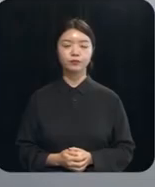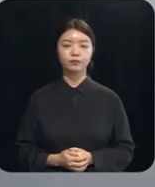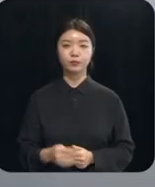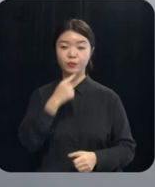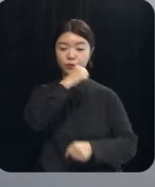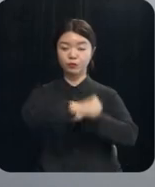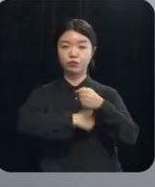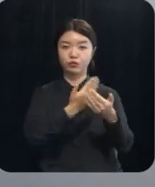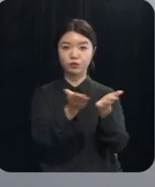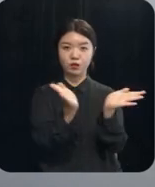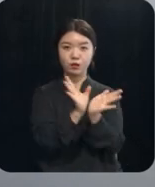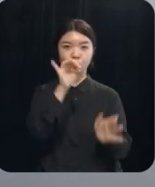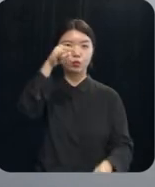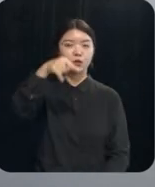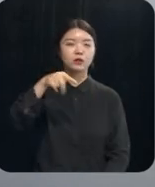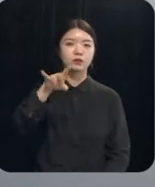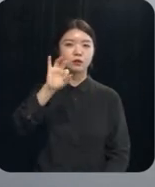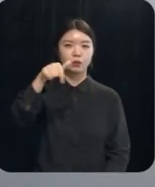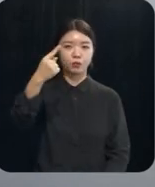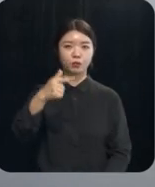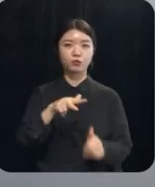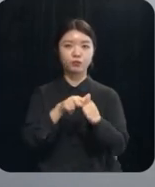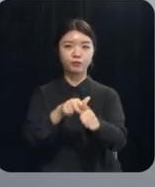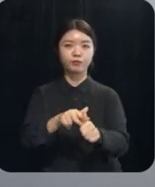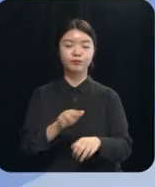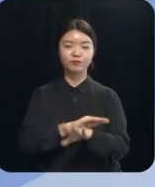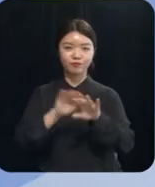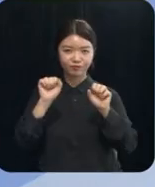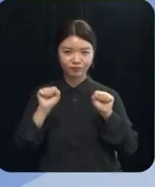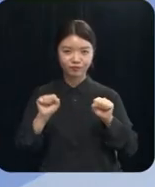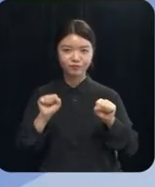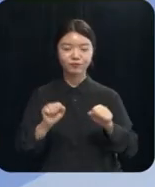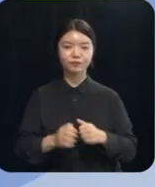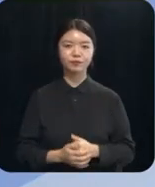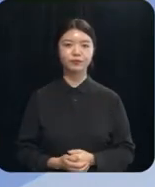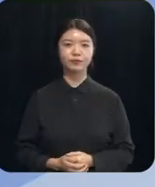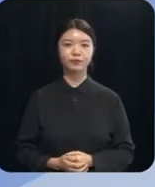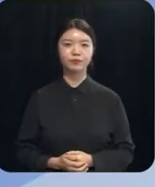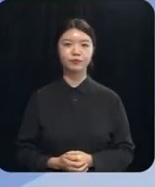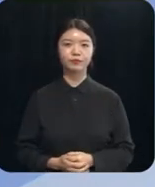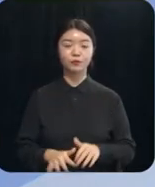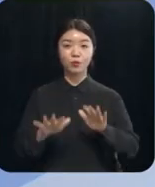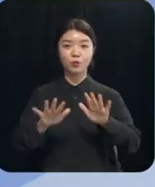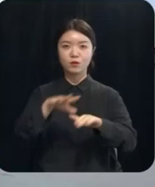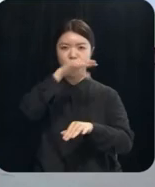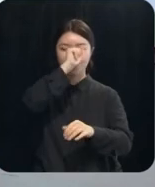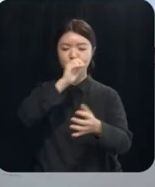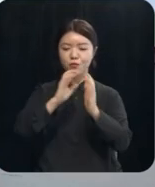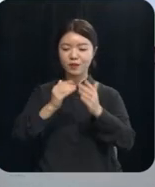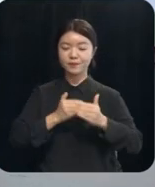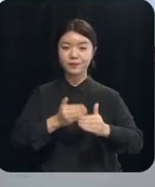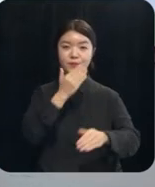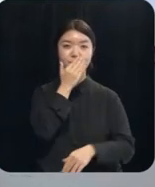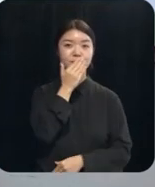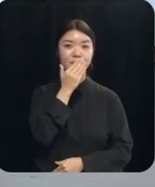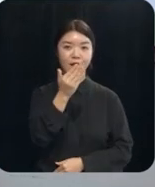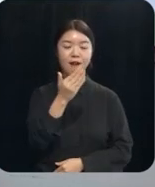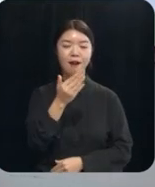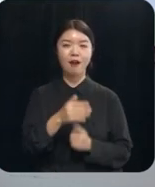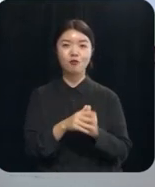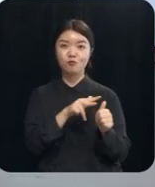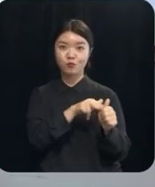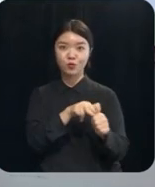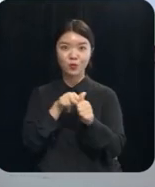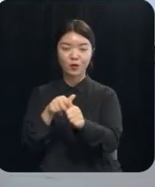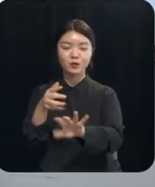다음은 더불어민주당의 위성곤 후보입니다. 안녕하세요. 네, 오늘 유익하게 토론회가 될 수 있도록 두